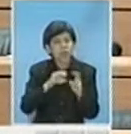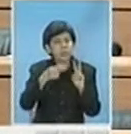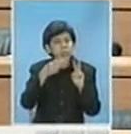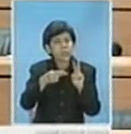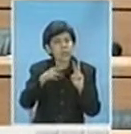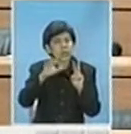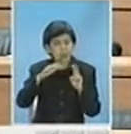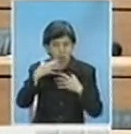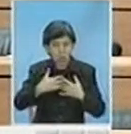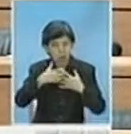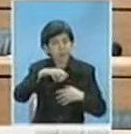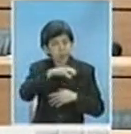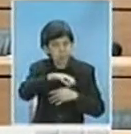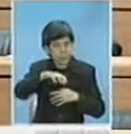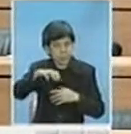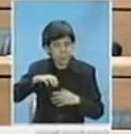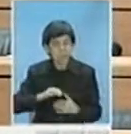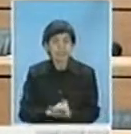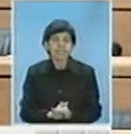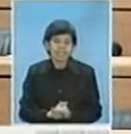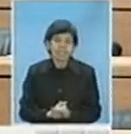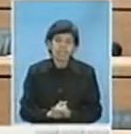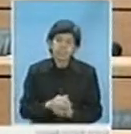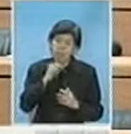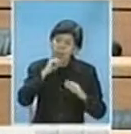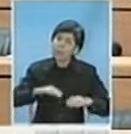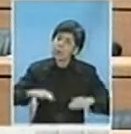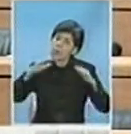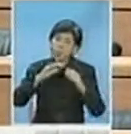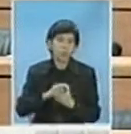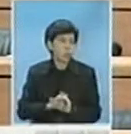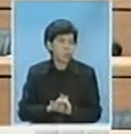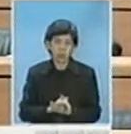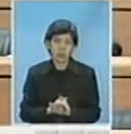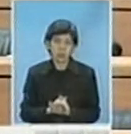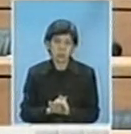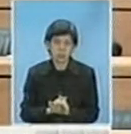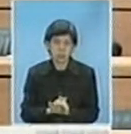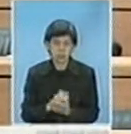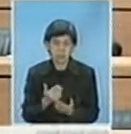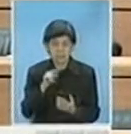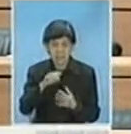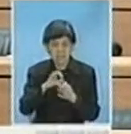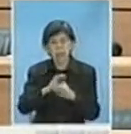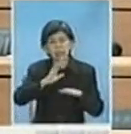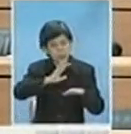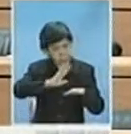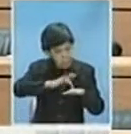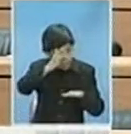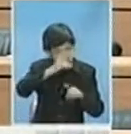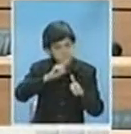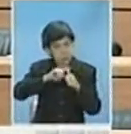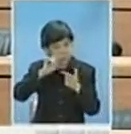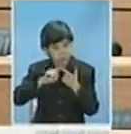21,257 โรงงานนี่เป็นมหาอุทกภัยที่ไม่ควรเกิด แน่นอนครับส่วนหนึ่งมาจากภัยธรรมชาติส่ว